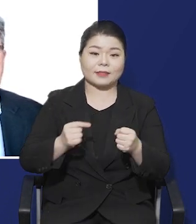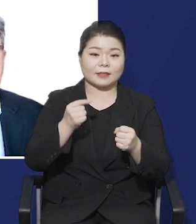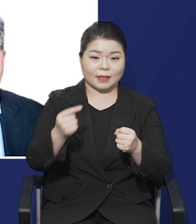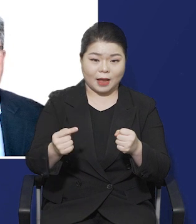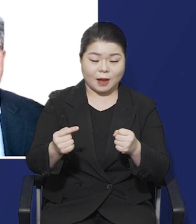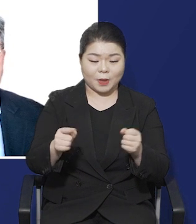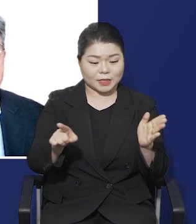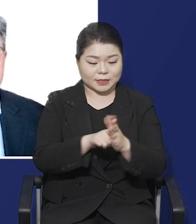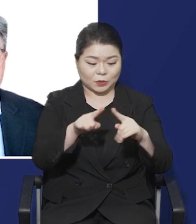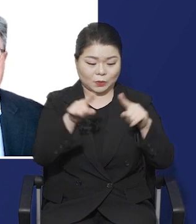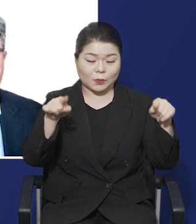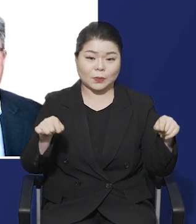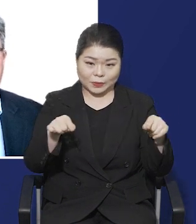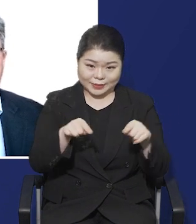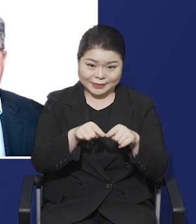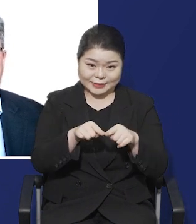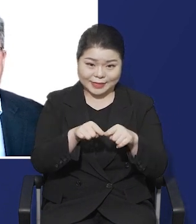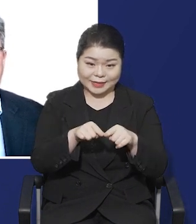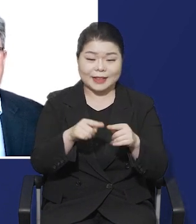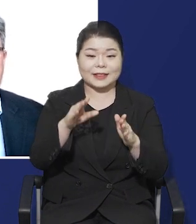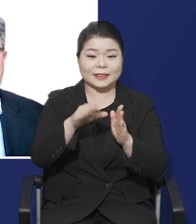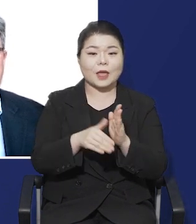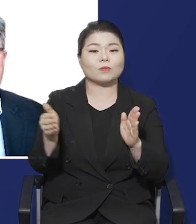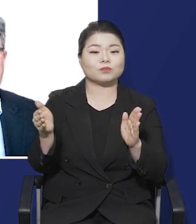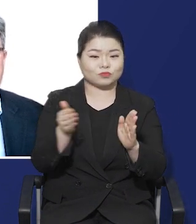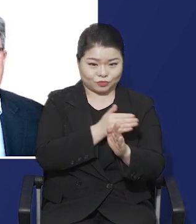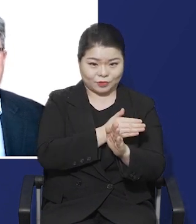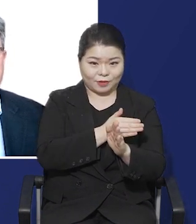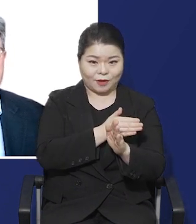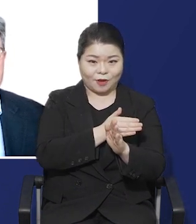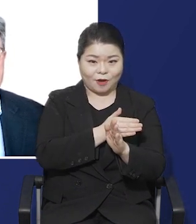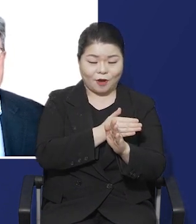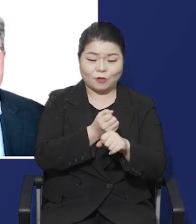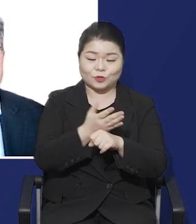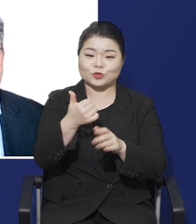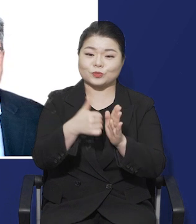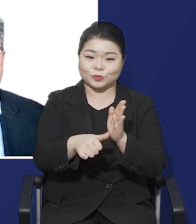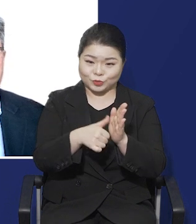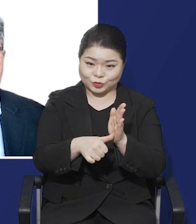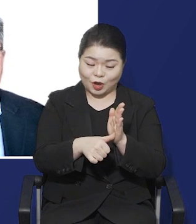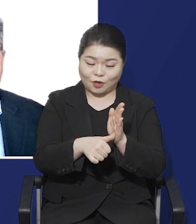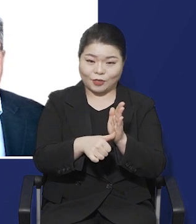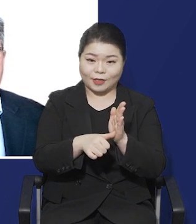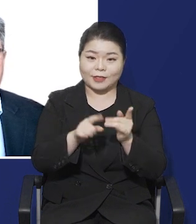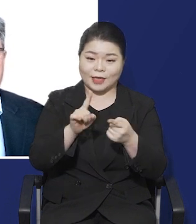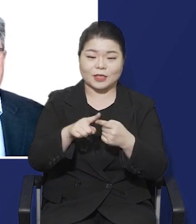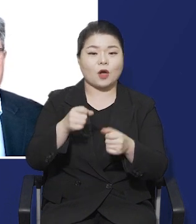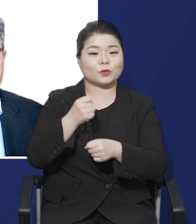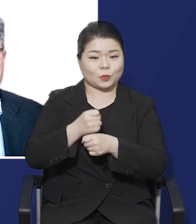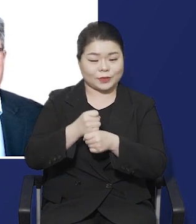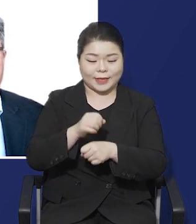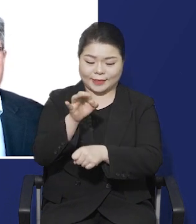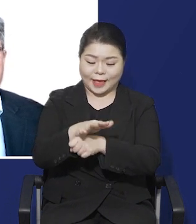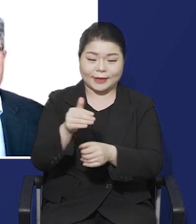수출 신용장이 내도하는 시점부터 수출 물품 조달을 위해서 제조 또는 구매를